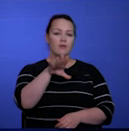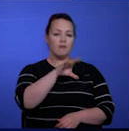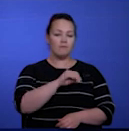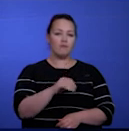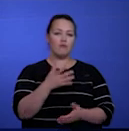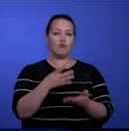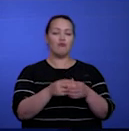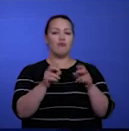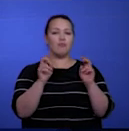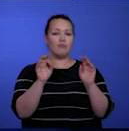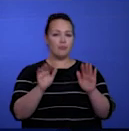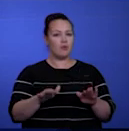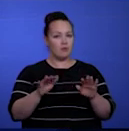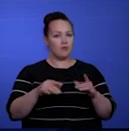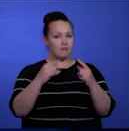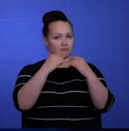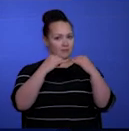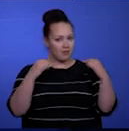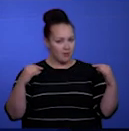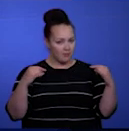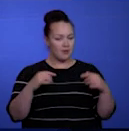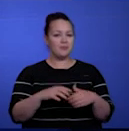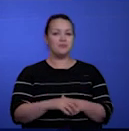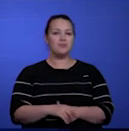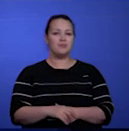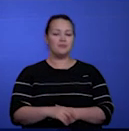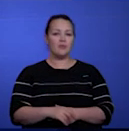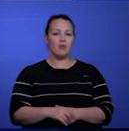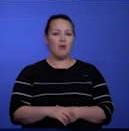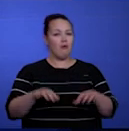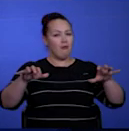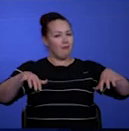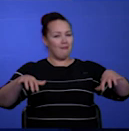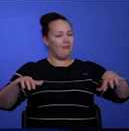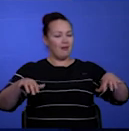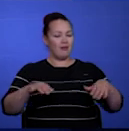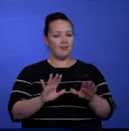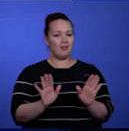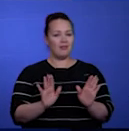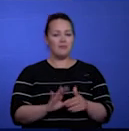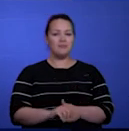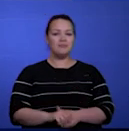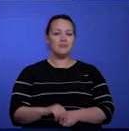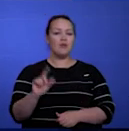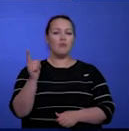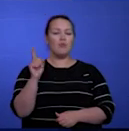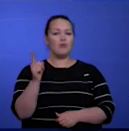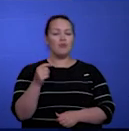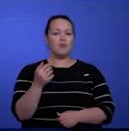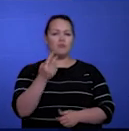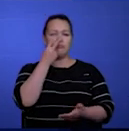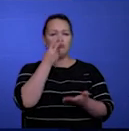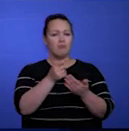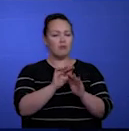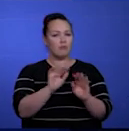места за столами да да именно за столами они в креслах или на диване потому что даже несмотря на то